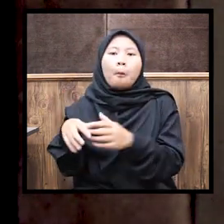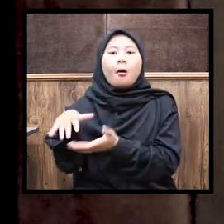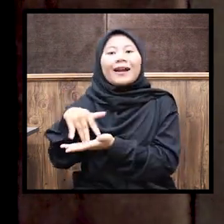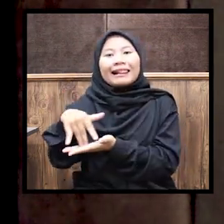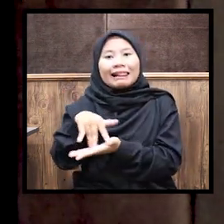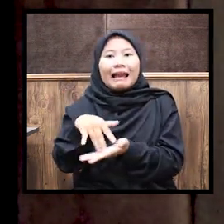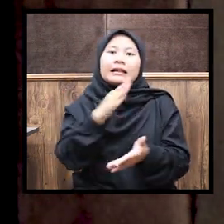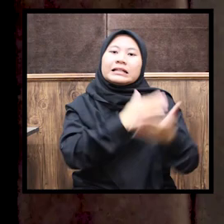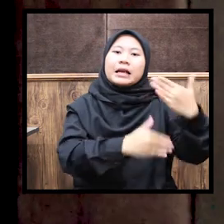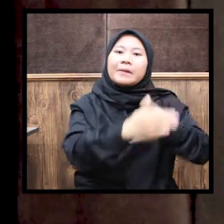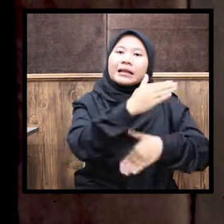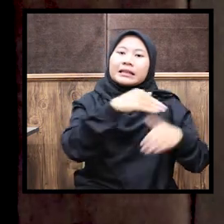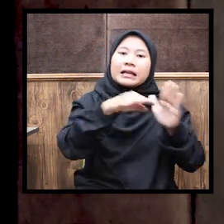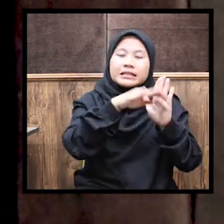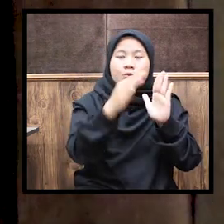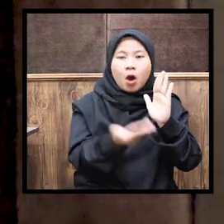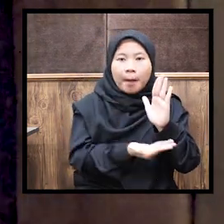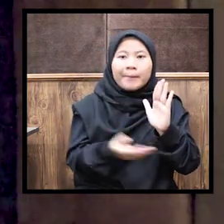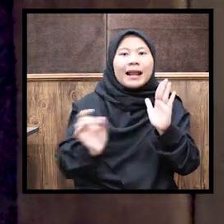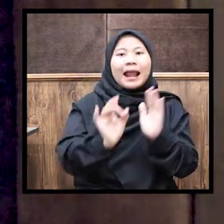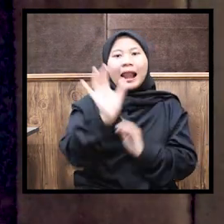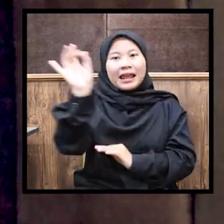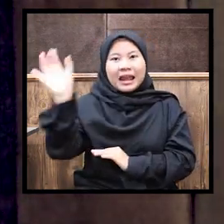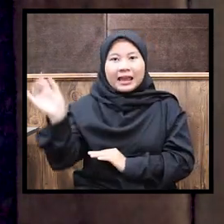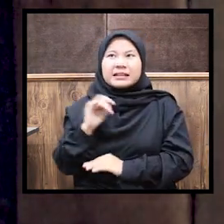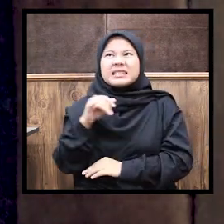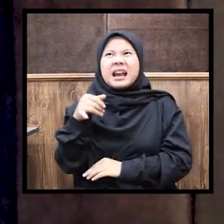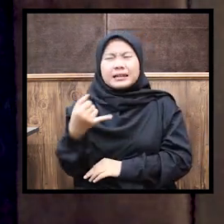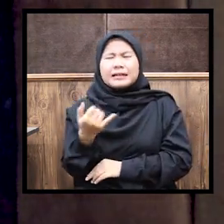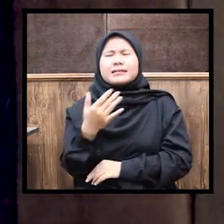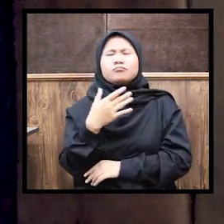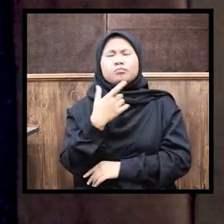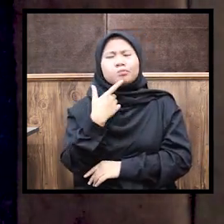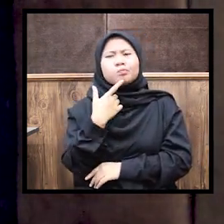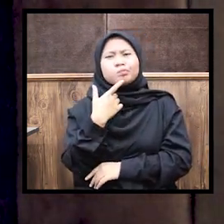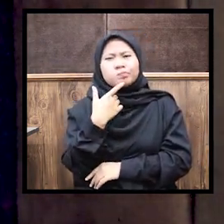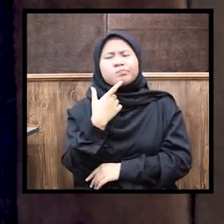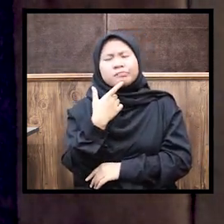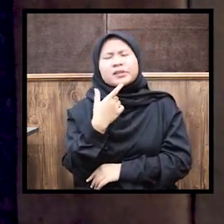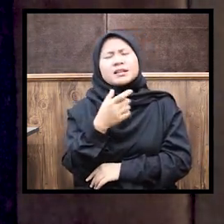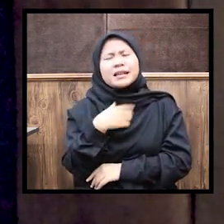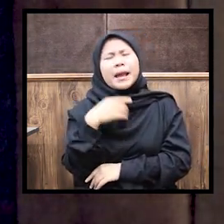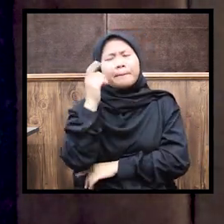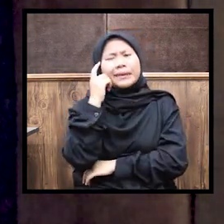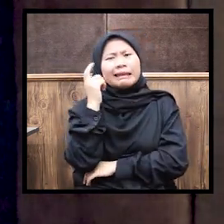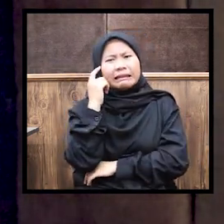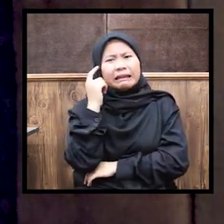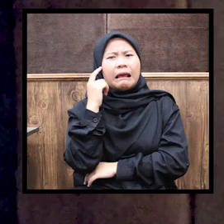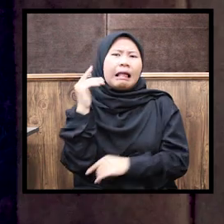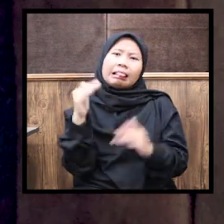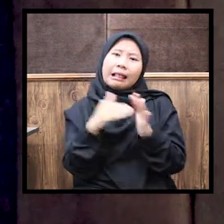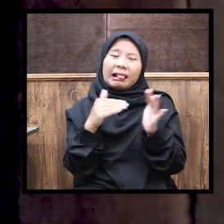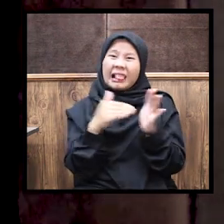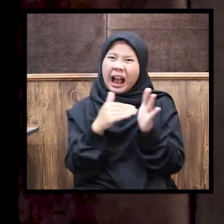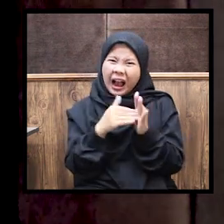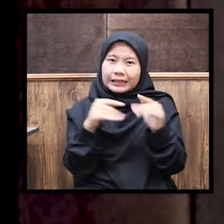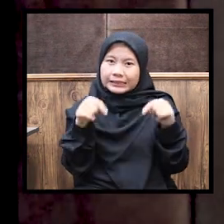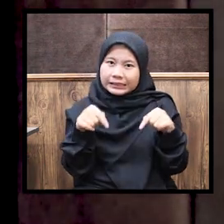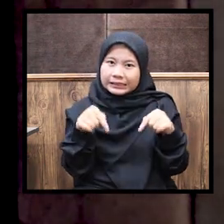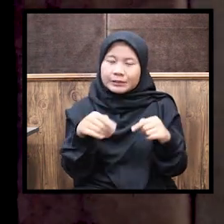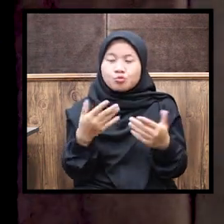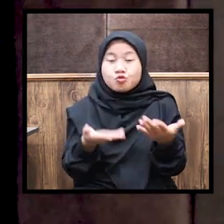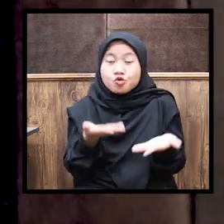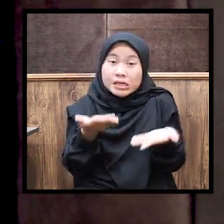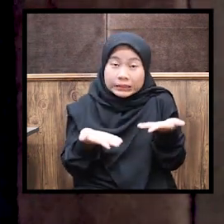hamil dan yang lainnya seperti itu Jadi saya kira tantangan ini ee akan jauh lebih